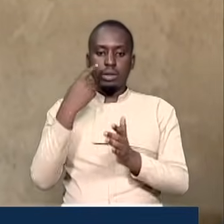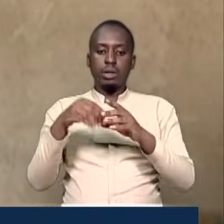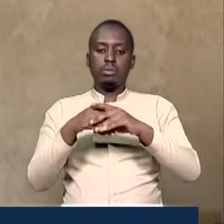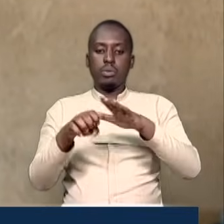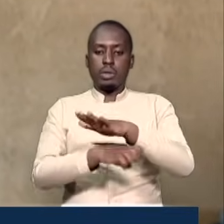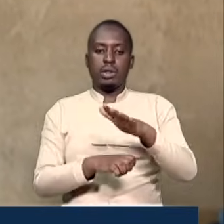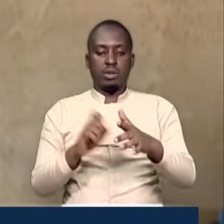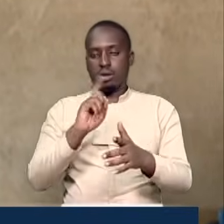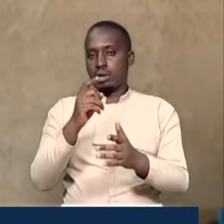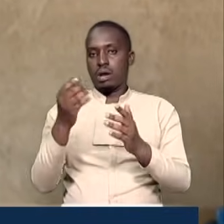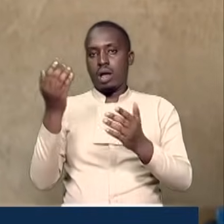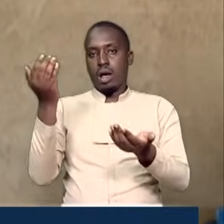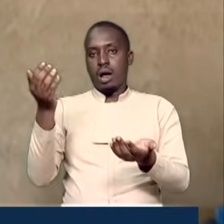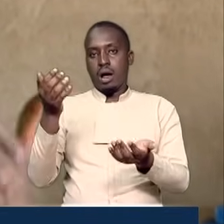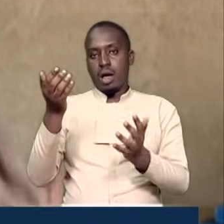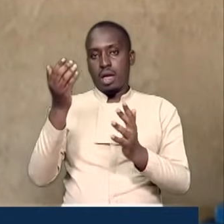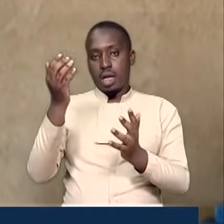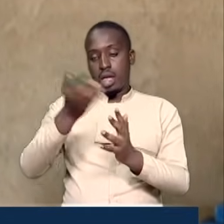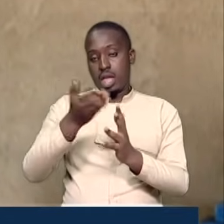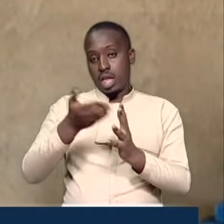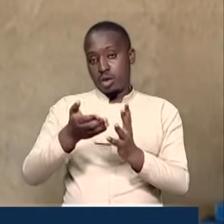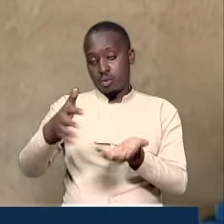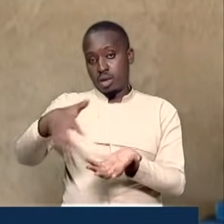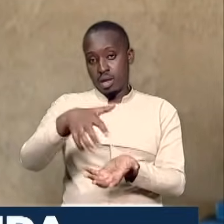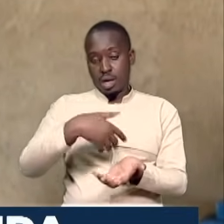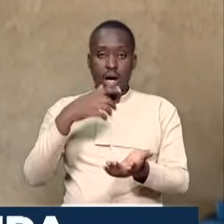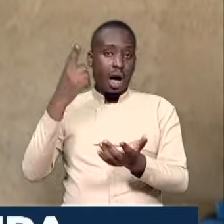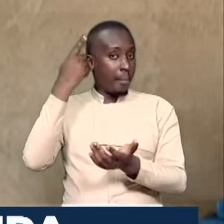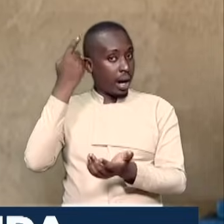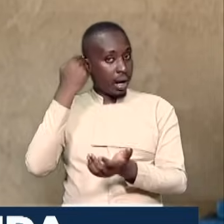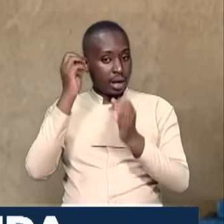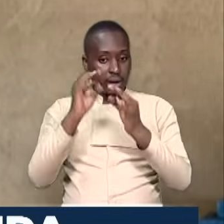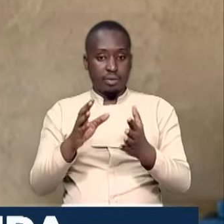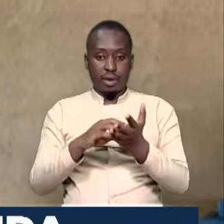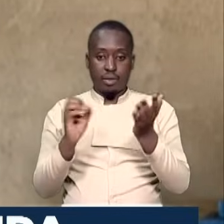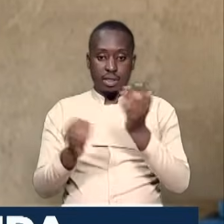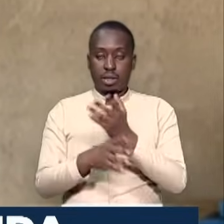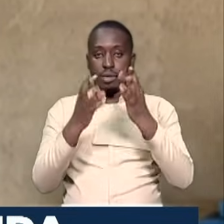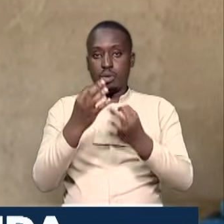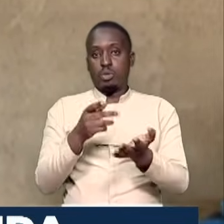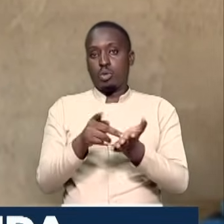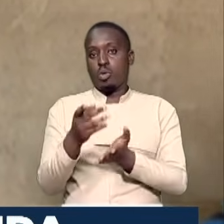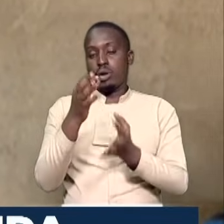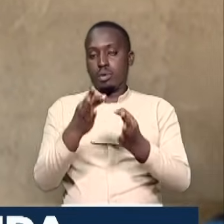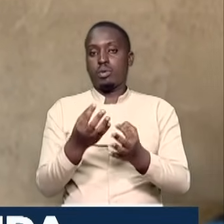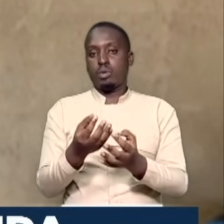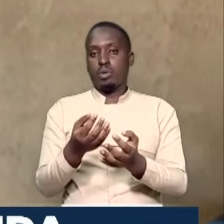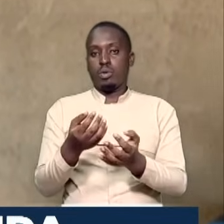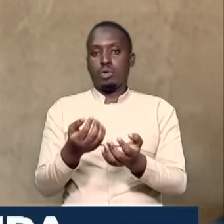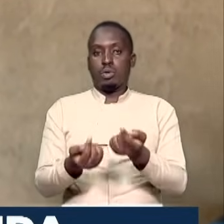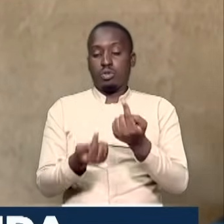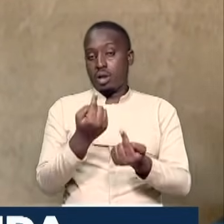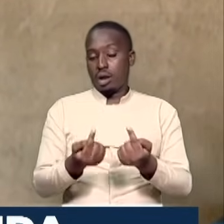nta nkwi zihari, aho dushobora kuronka hano dukura amakara, none se wumva havuye ibicanwa cyukuri wumva tuje tubaho gute? Nutwo